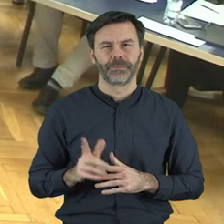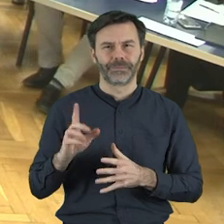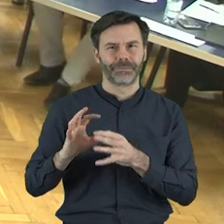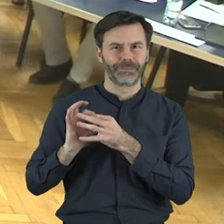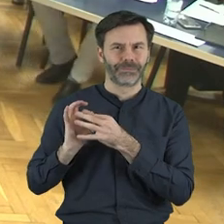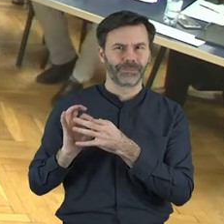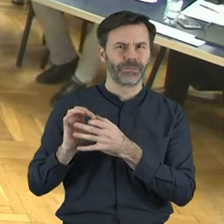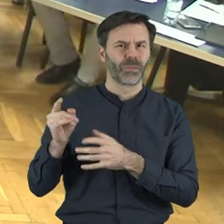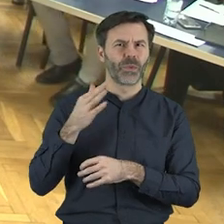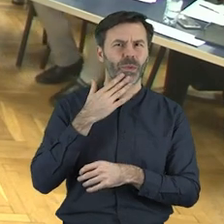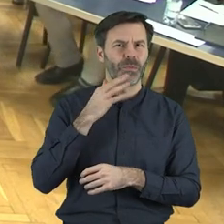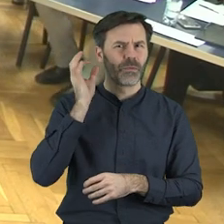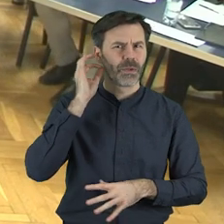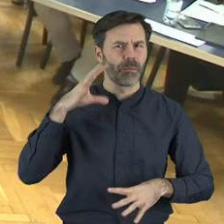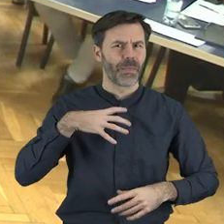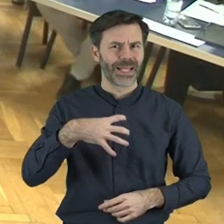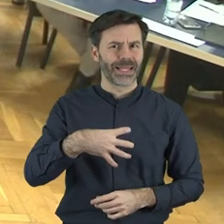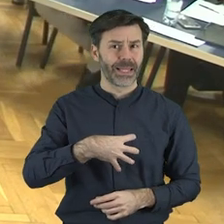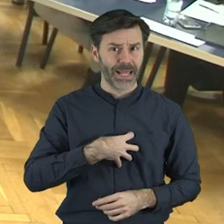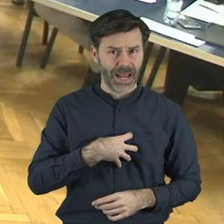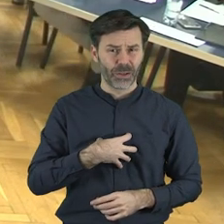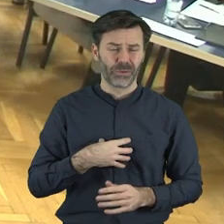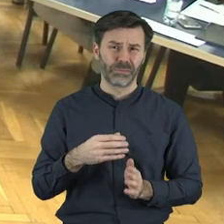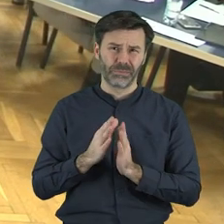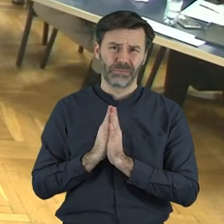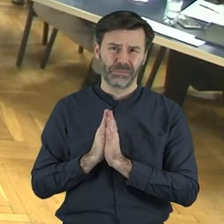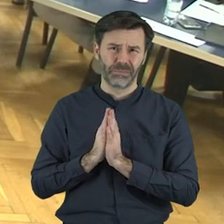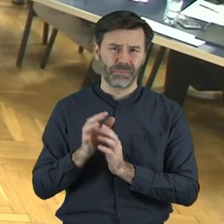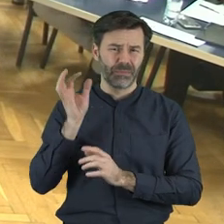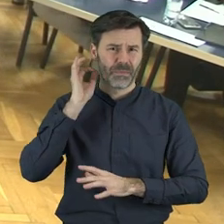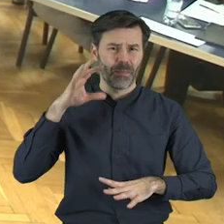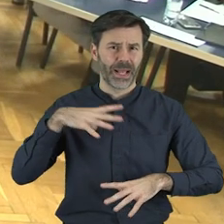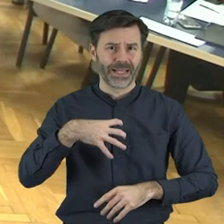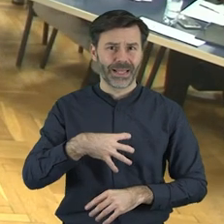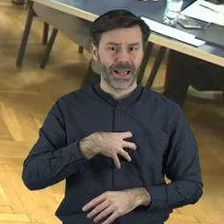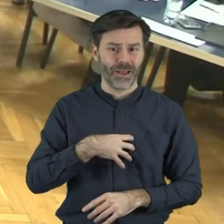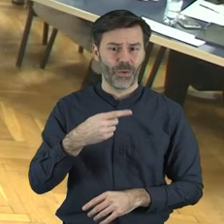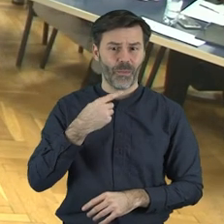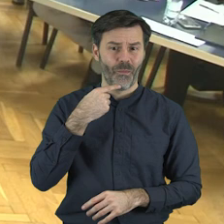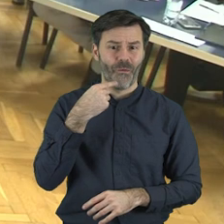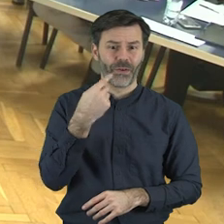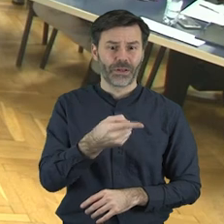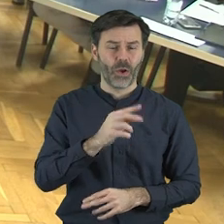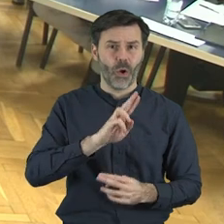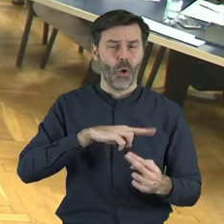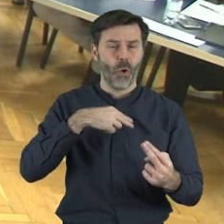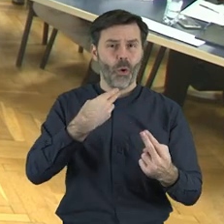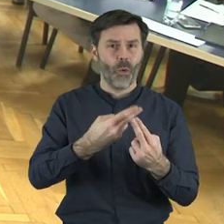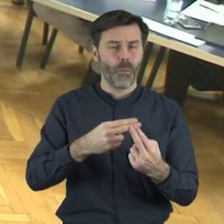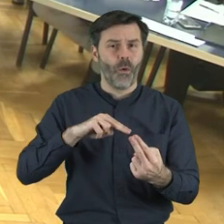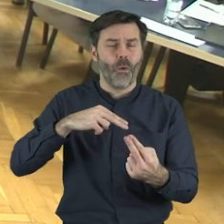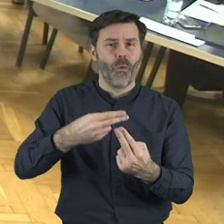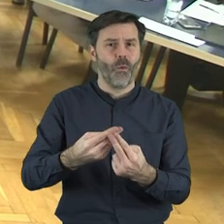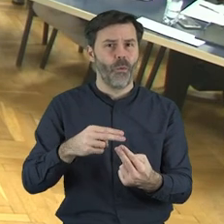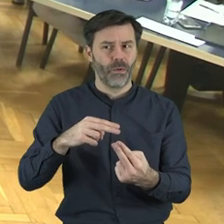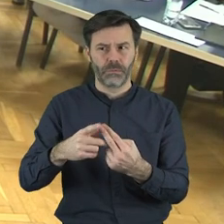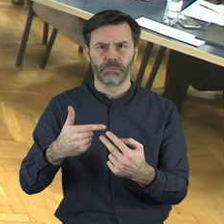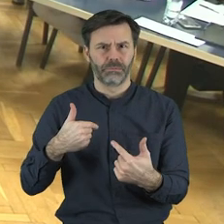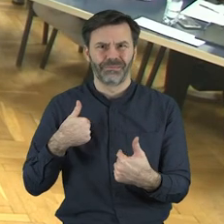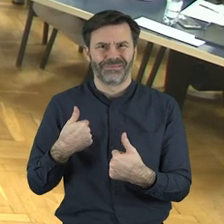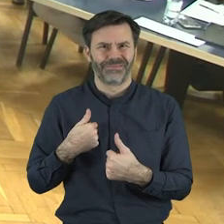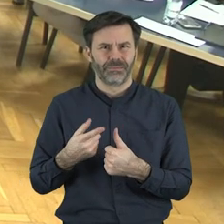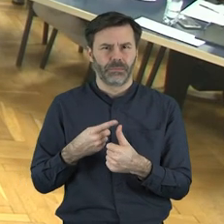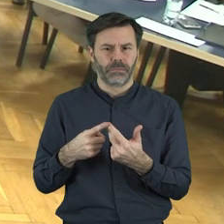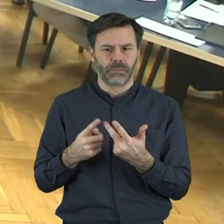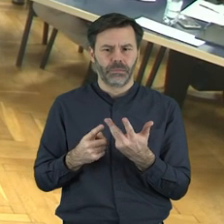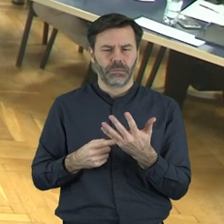bo pani dyrektor powiedziała, że odpowiedzi na pytania, które zostały przedstawione w piśmie odczytanym przez przewodniczącego